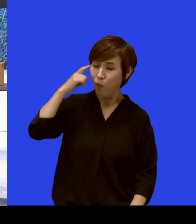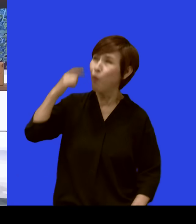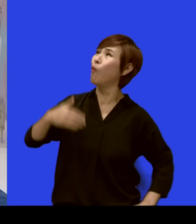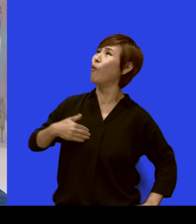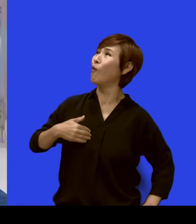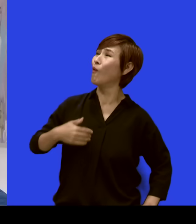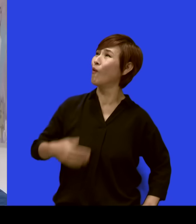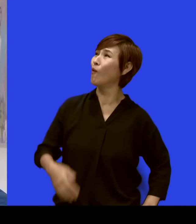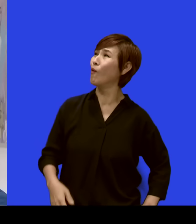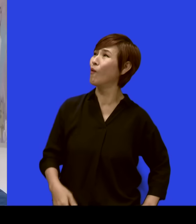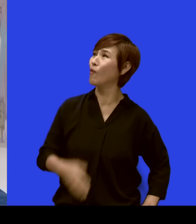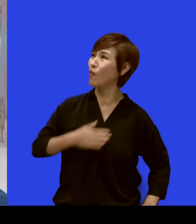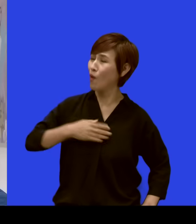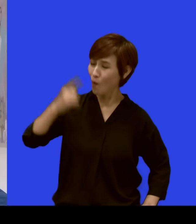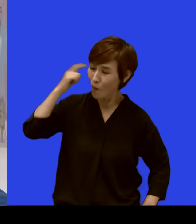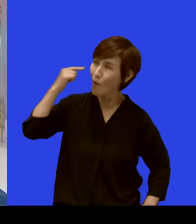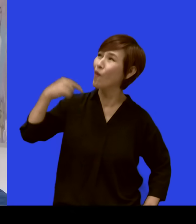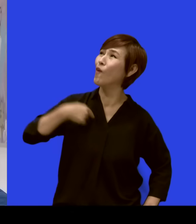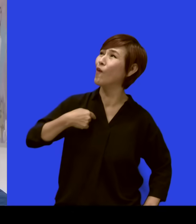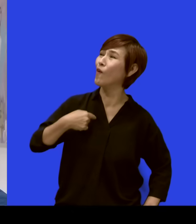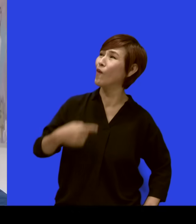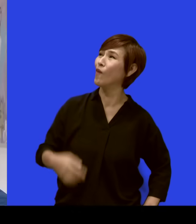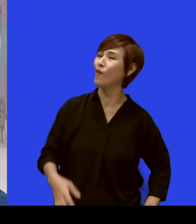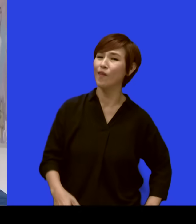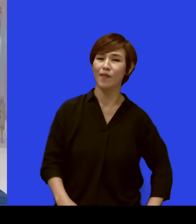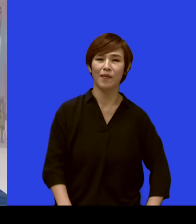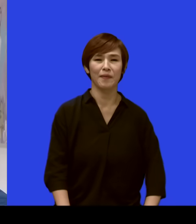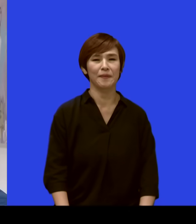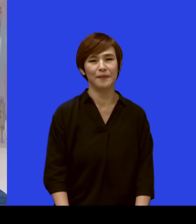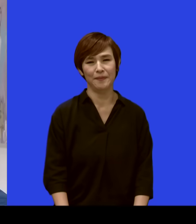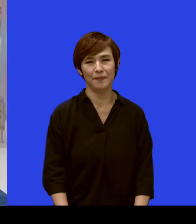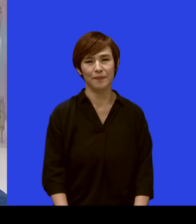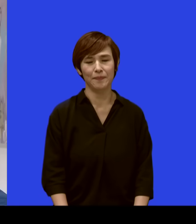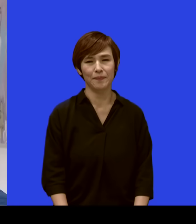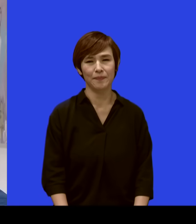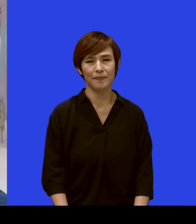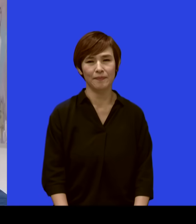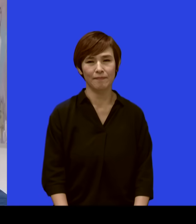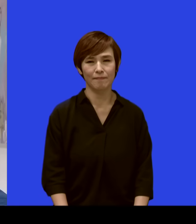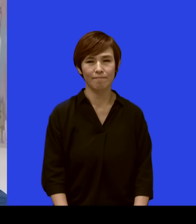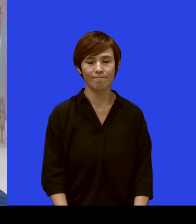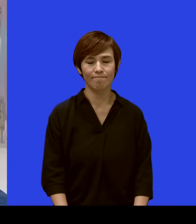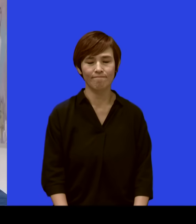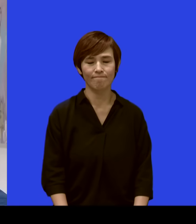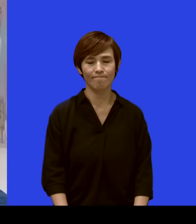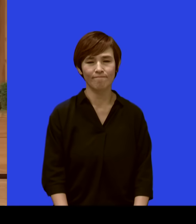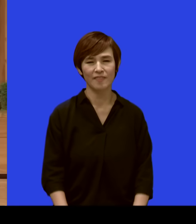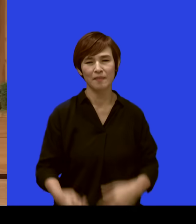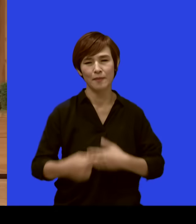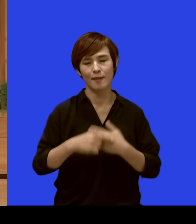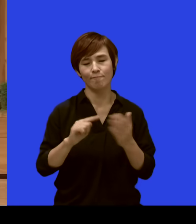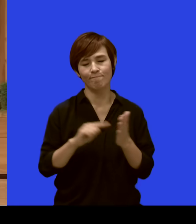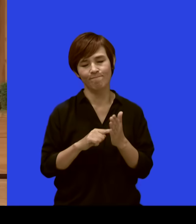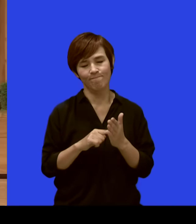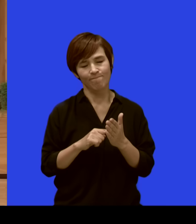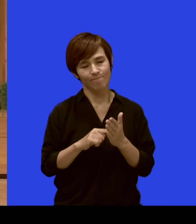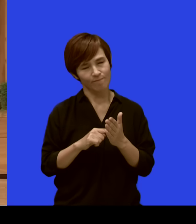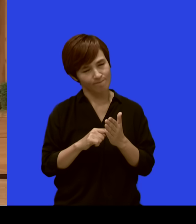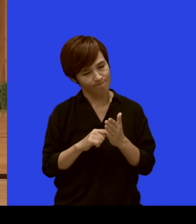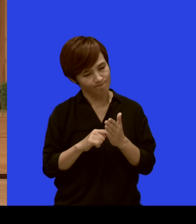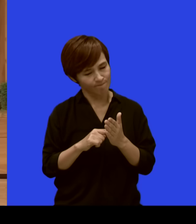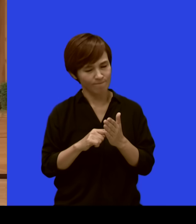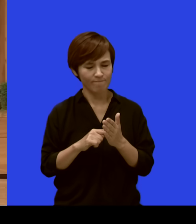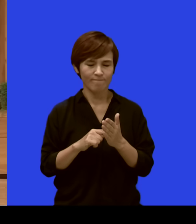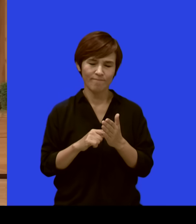이러세요? 근데 그게 이제 제 안에 이제 너무나 이제 고통스러운 갈등의 시간이 됐고, 그래서 제가 나중에는